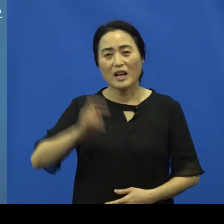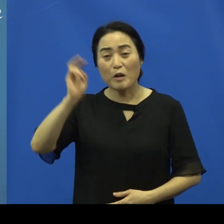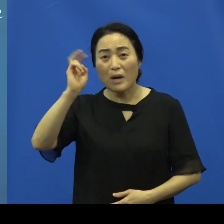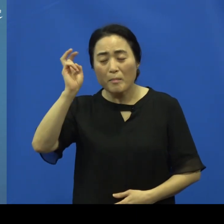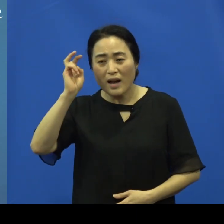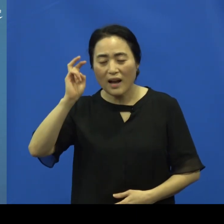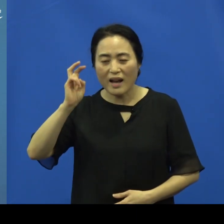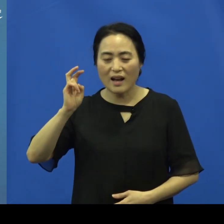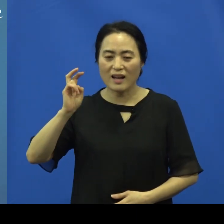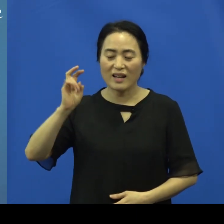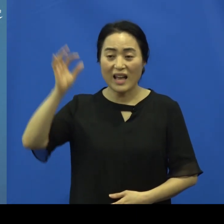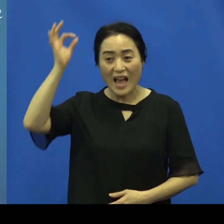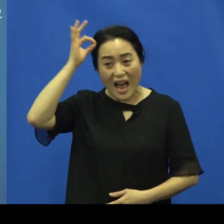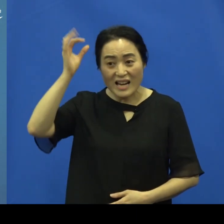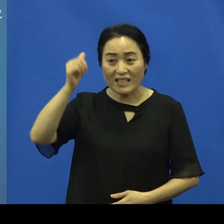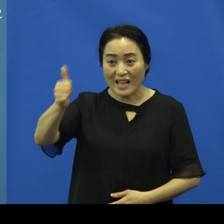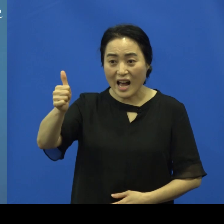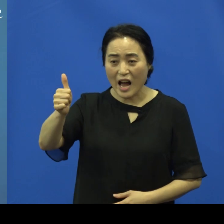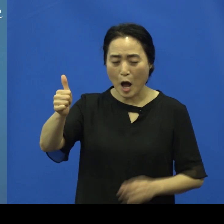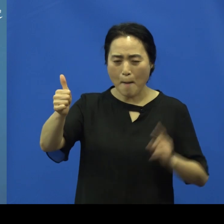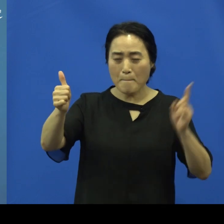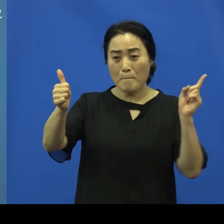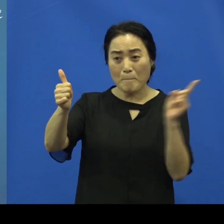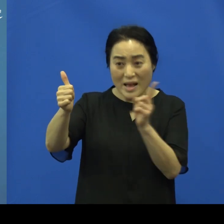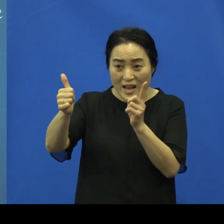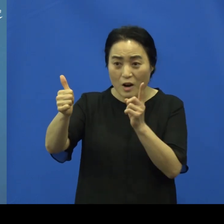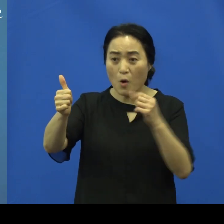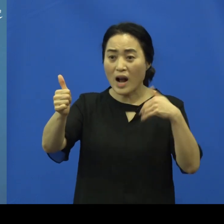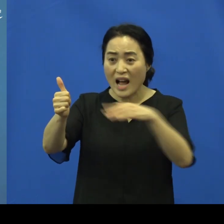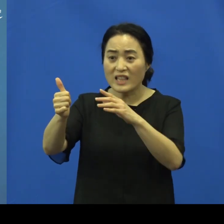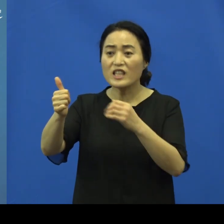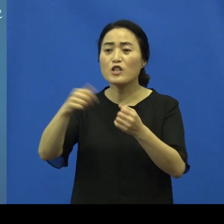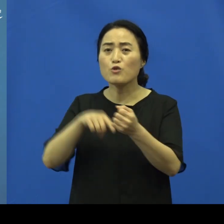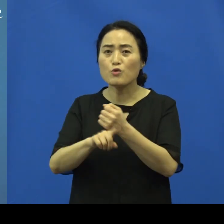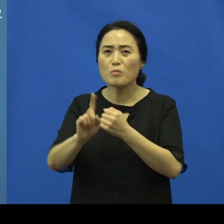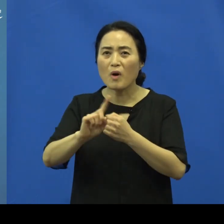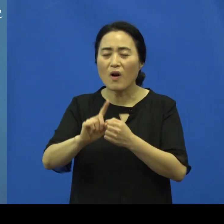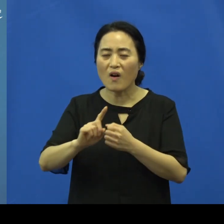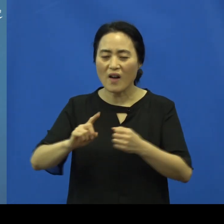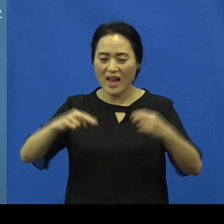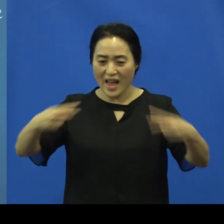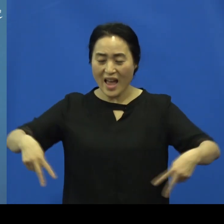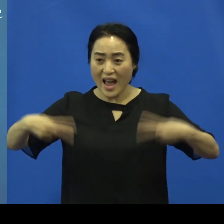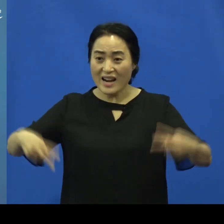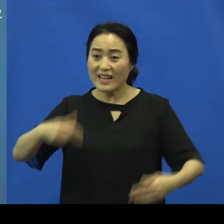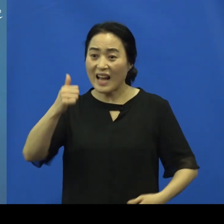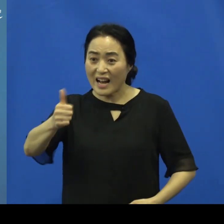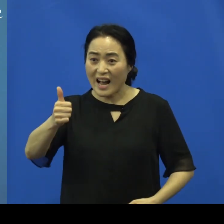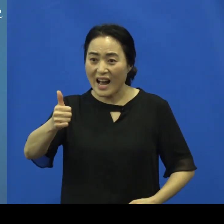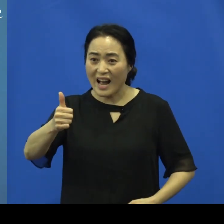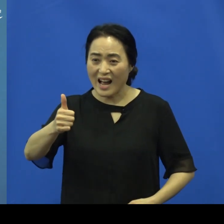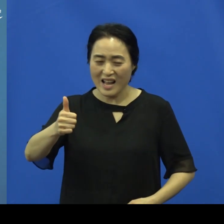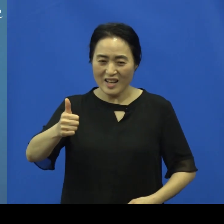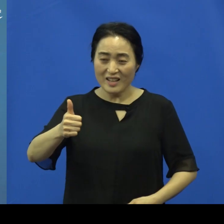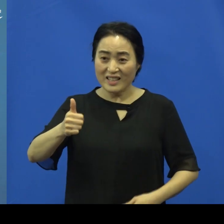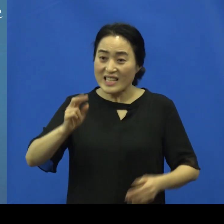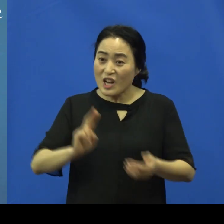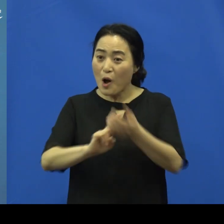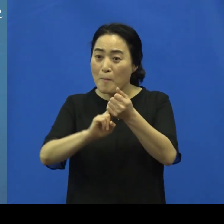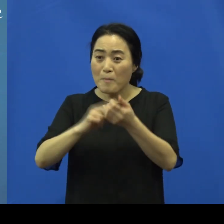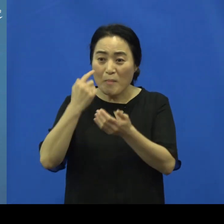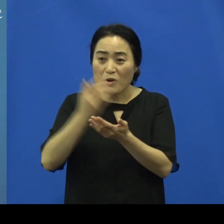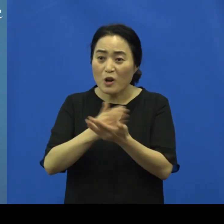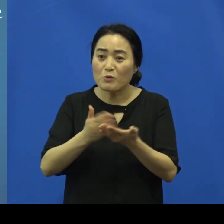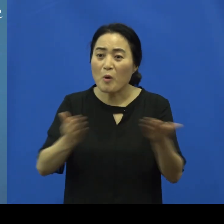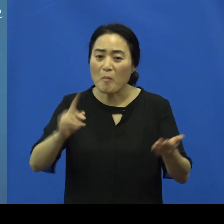아마도 엘리사를 만나러 간 것은 엘리야가 사르밧 가부의 아들을 소생시키신 일을